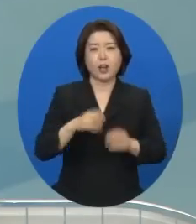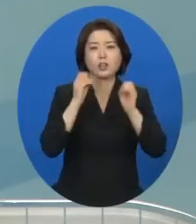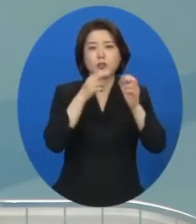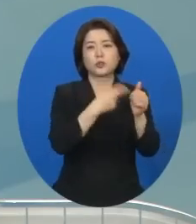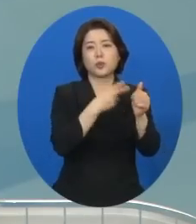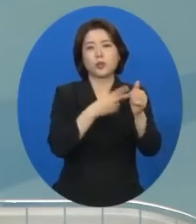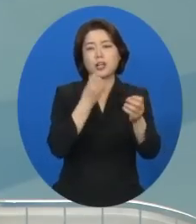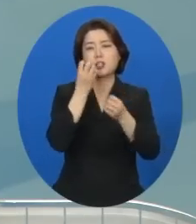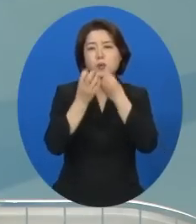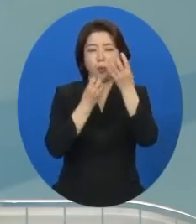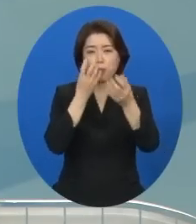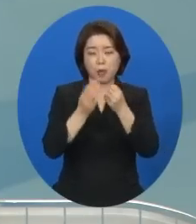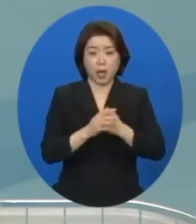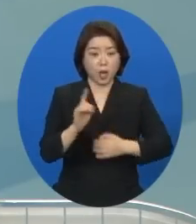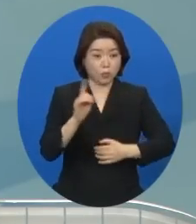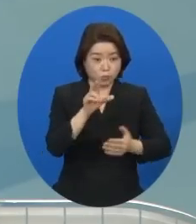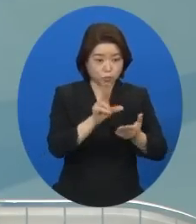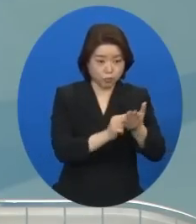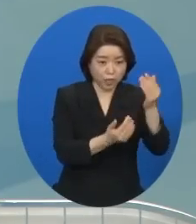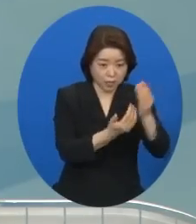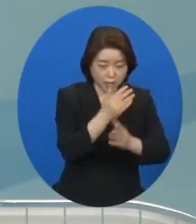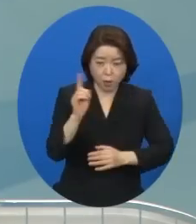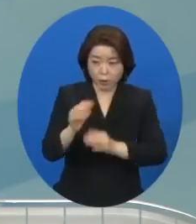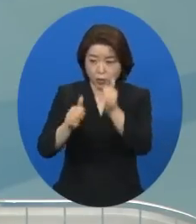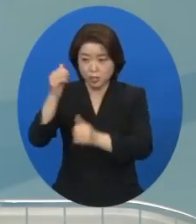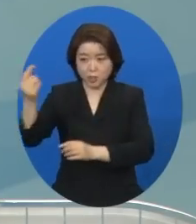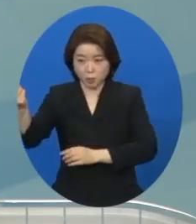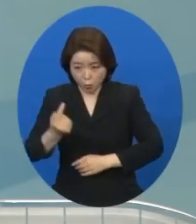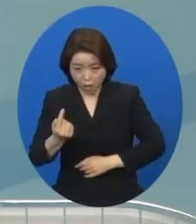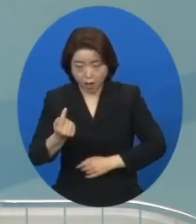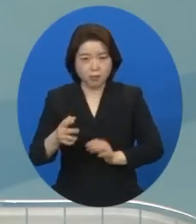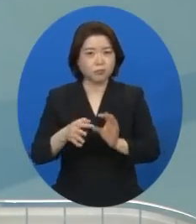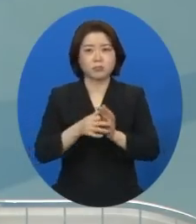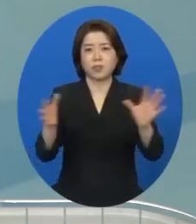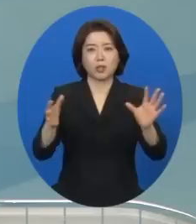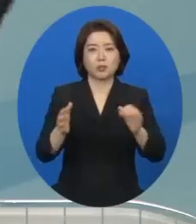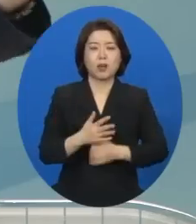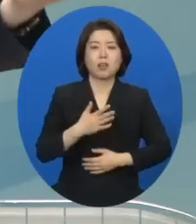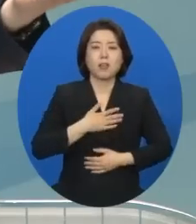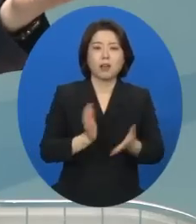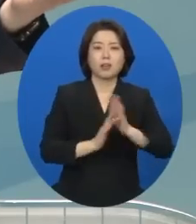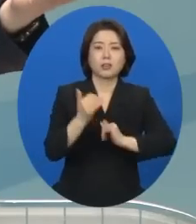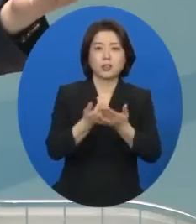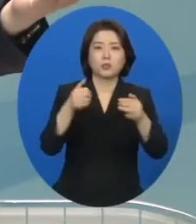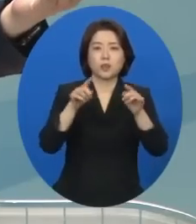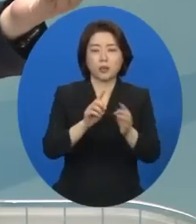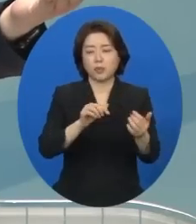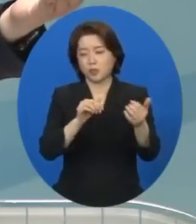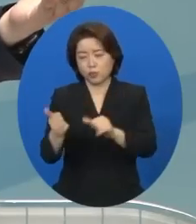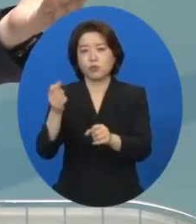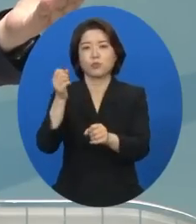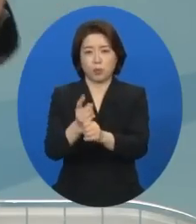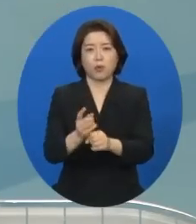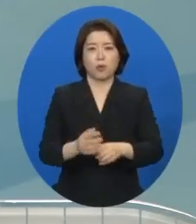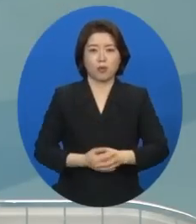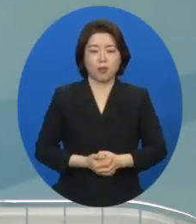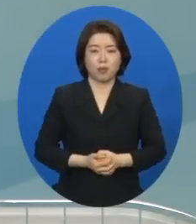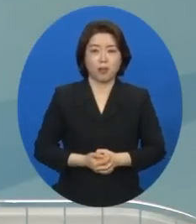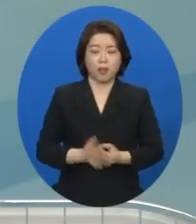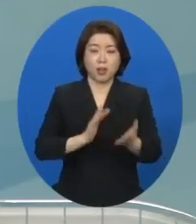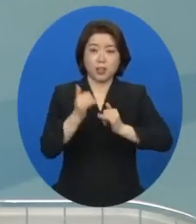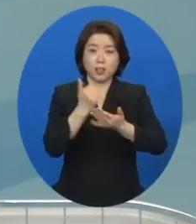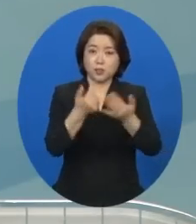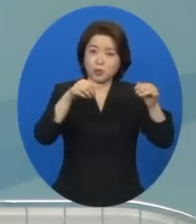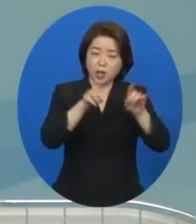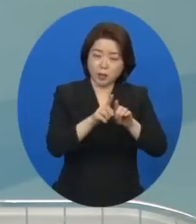고백이에요. 무슨 문제가 있든 어떤 시험이 오든 나는 예수님과 함께 이미 죽었고 예수님과